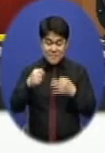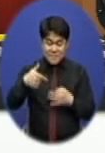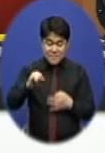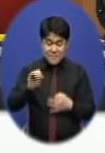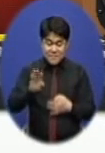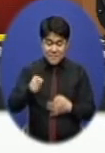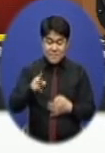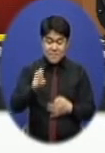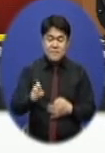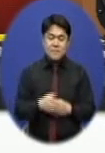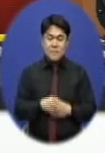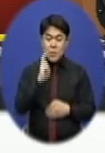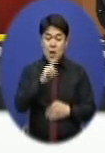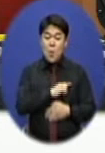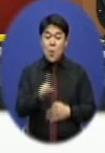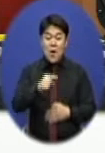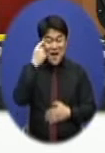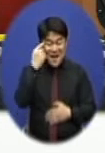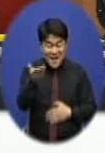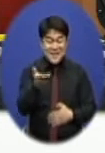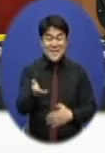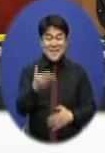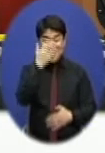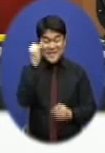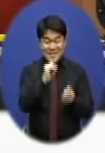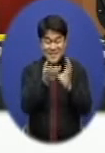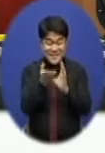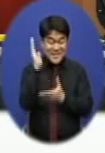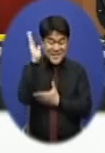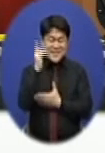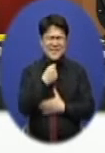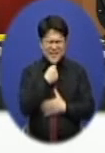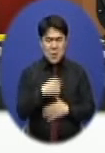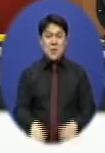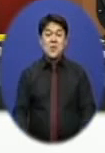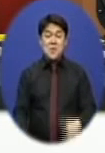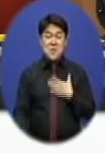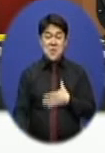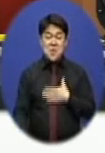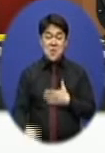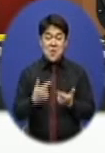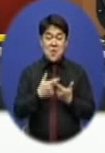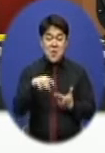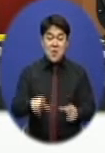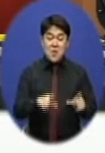김기복입니다. 네, 어떤 노래 준비하실까요? 할미꽃 사연네. 할미꽃 네. 사연 좋습니다. 부산 어디